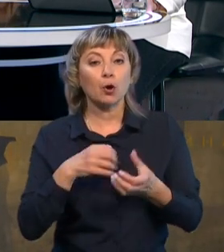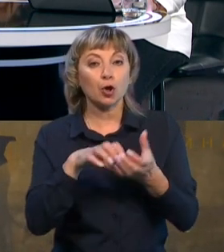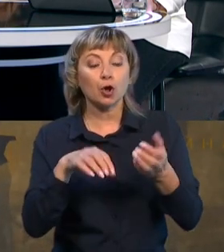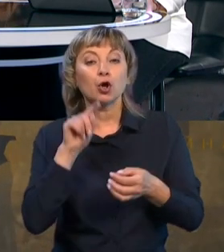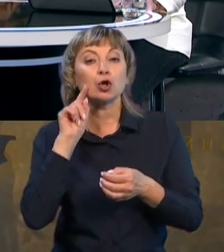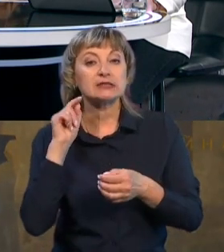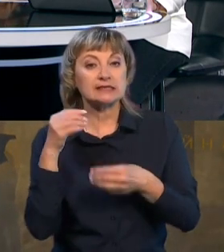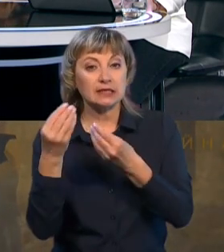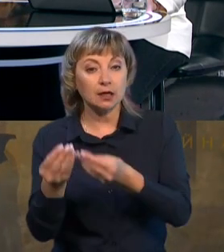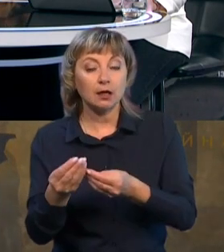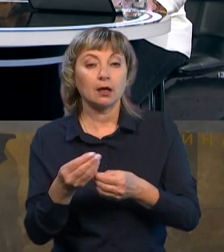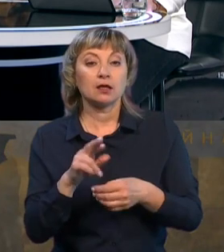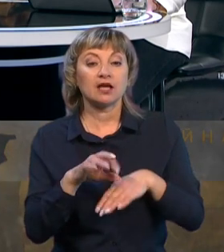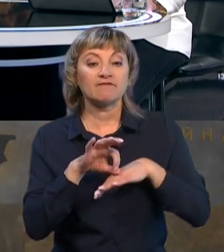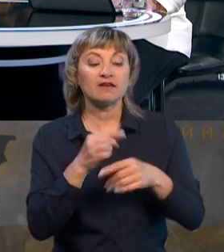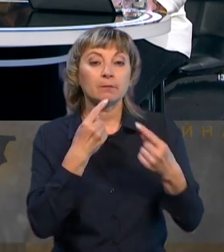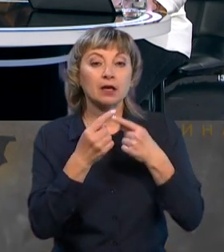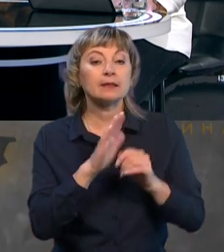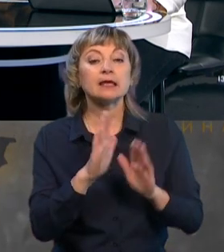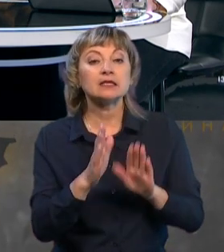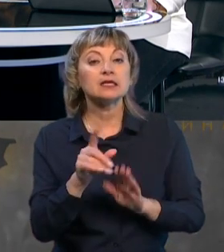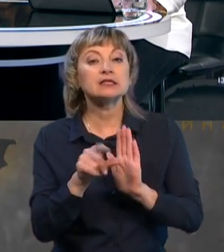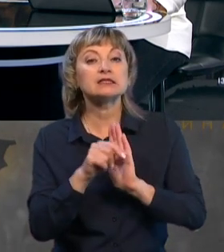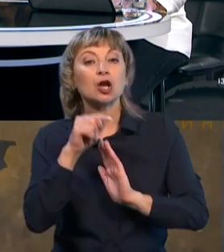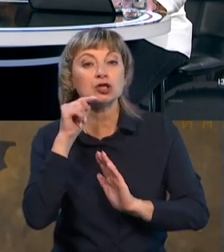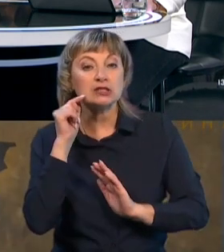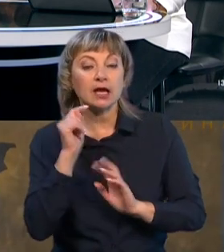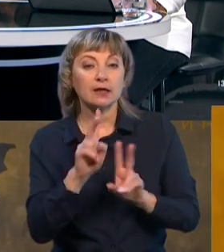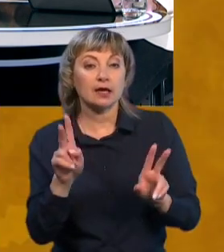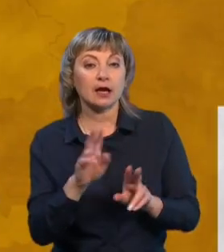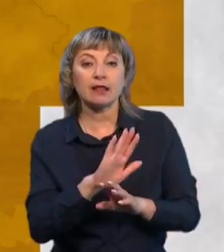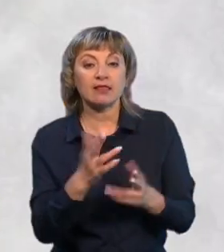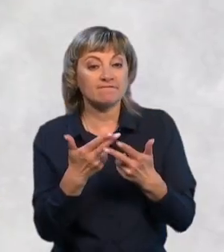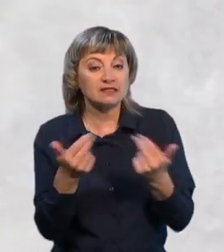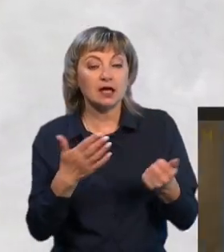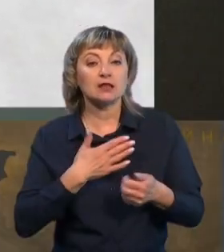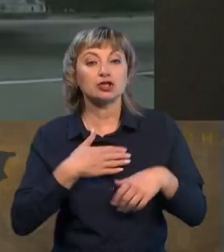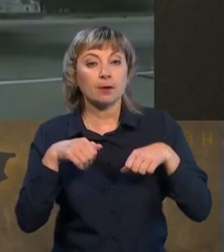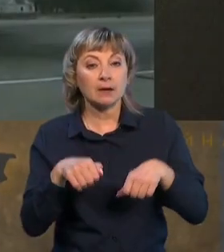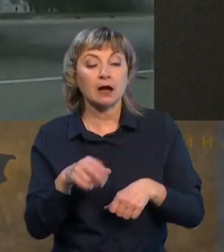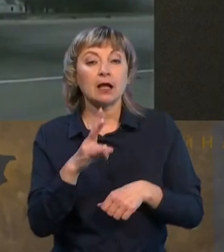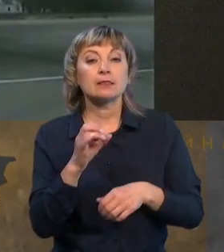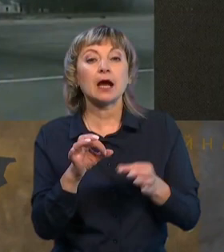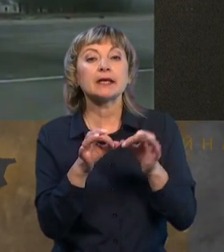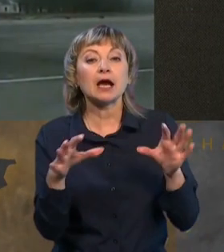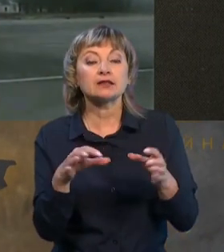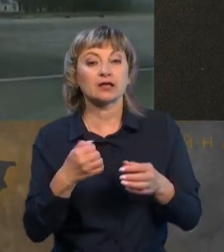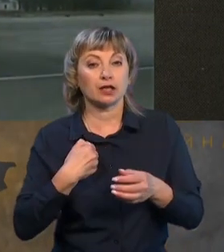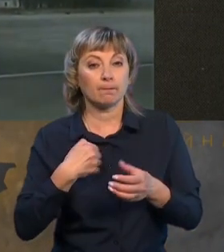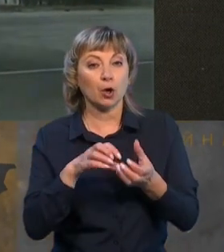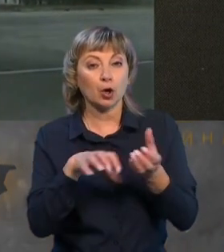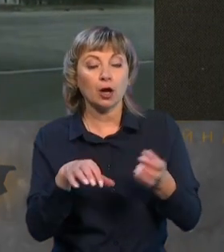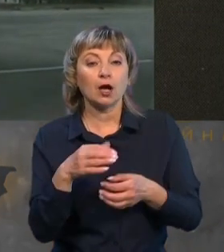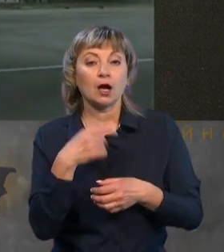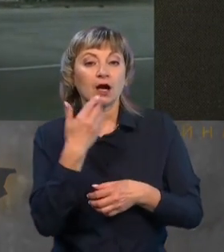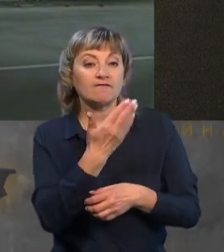Я вів також переговори не тільки з Росією яка не визнавала наші право на ядерні боєголовки вона казала